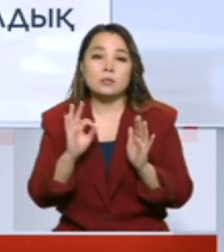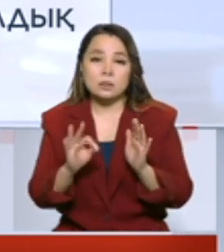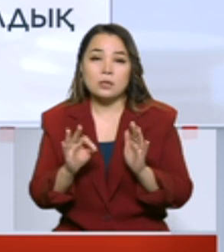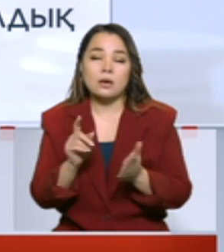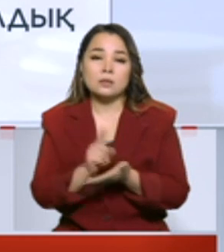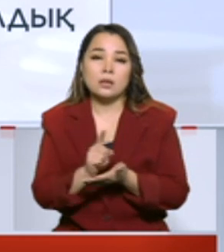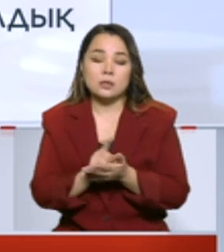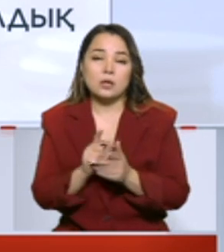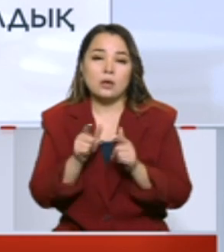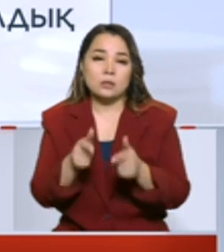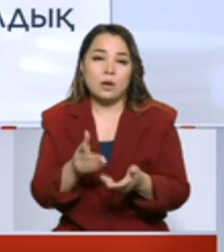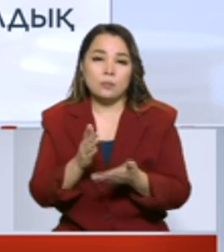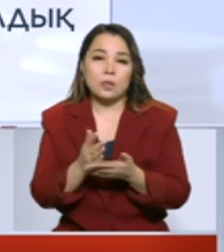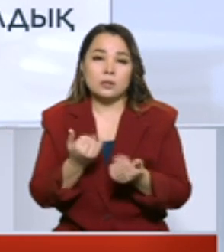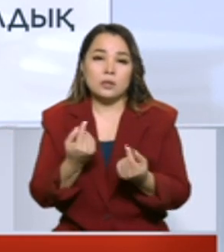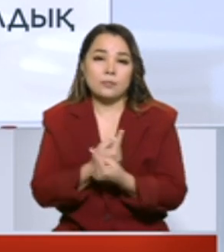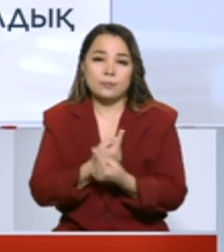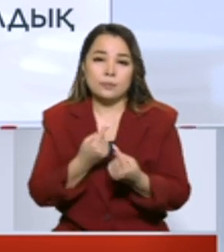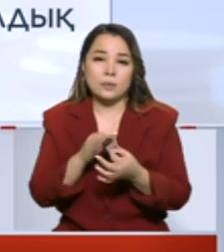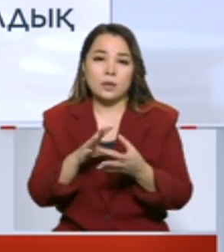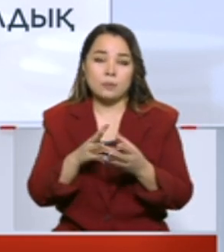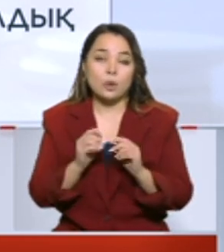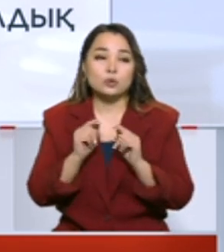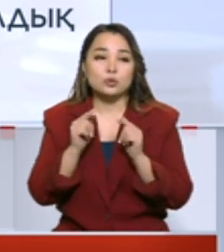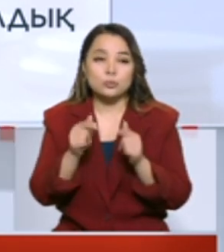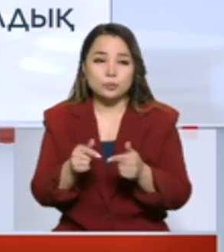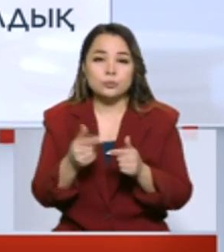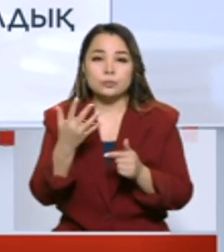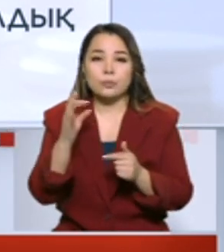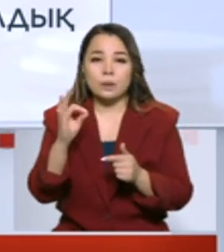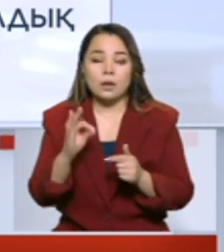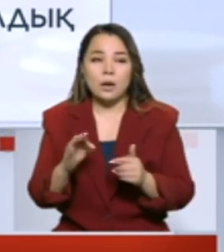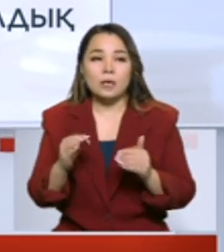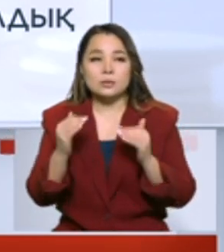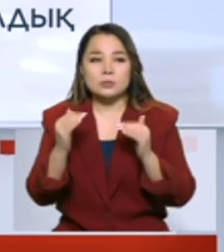әдеттегідей салықтан түскен. Трансферттік түсімдер былтыр 5% азайыпты.